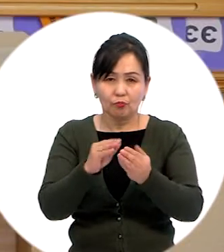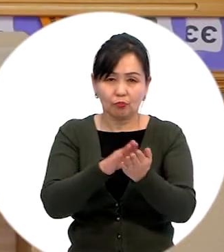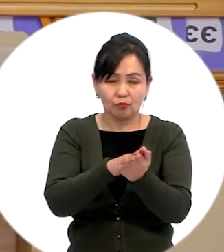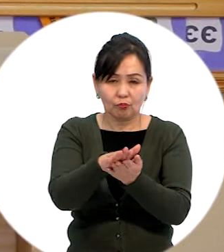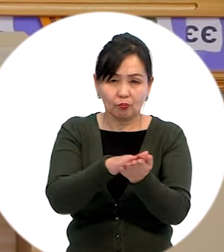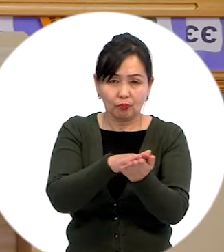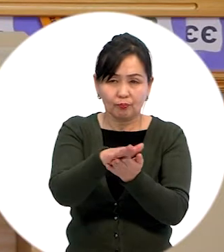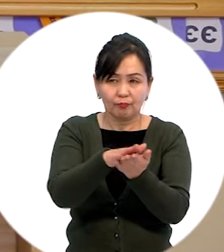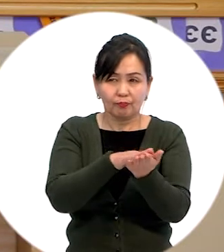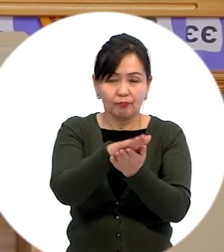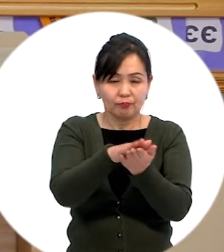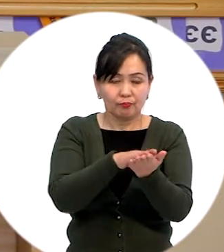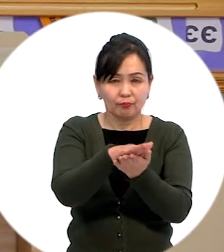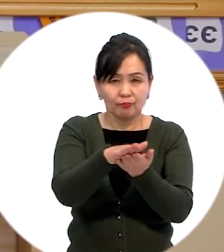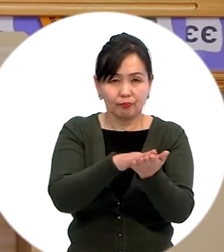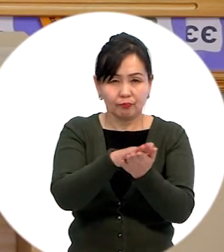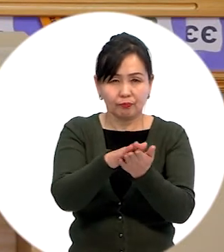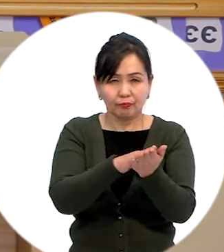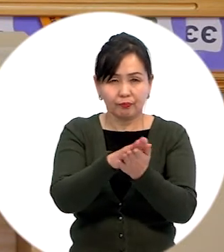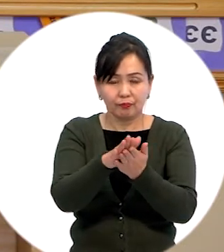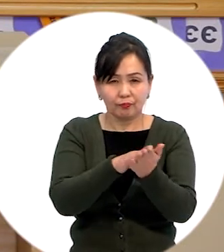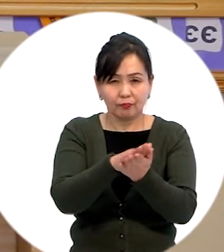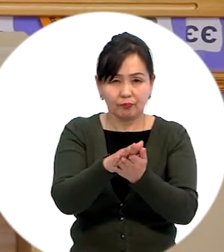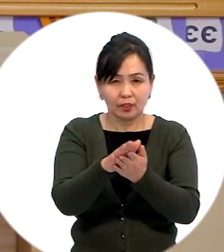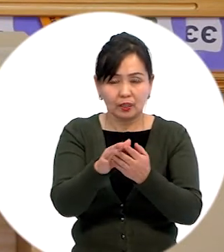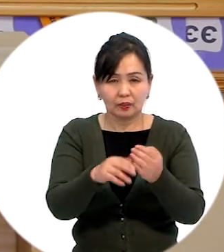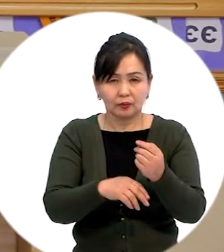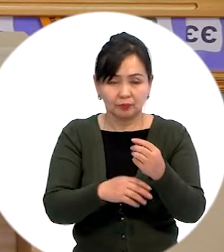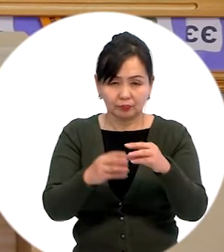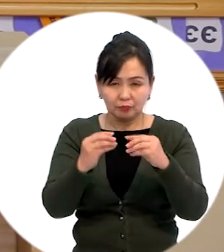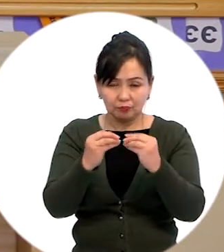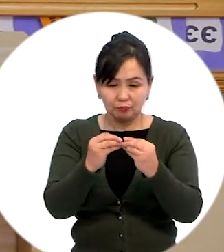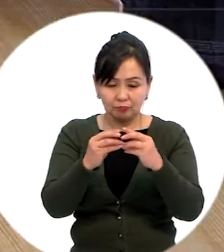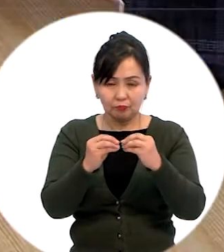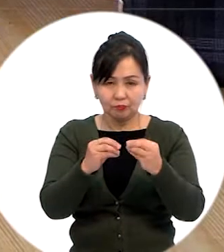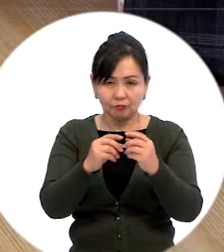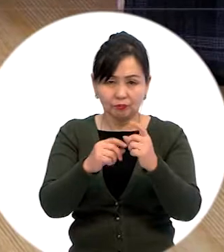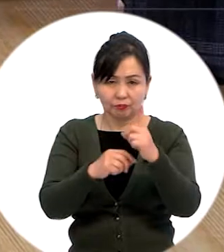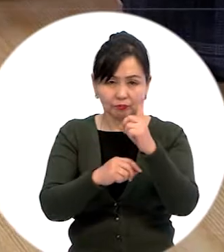За гадилнууд маань яг нэг ишнээс ингэж одоо